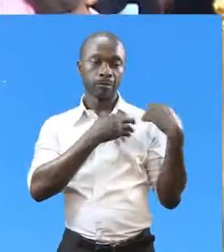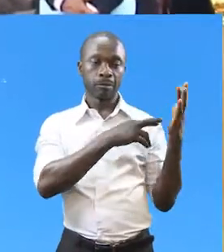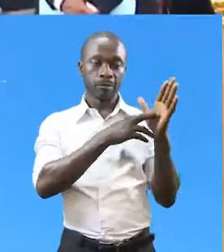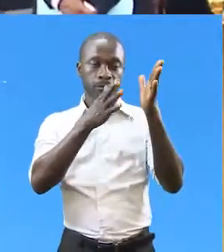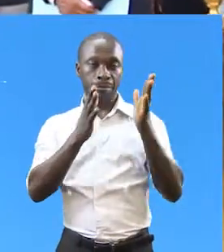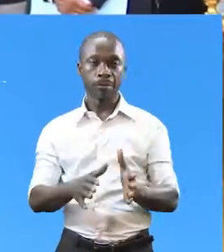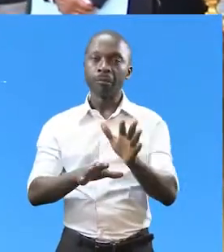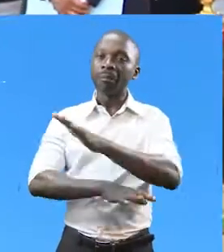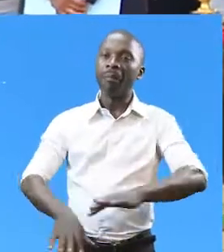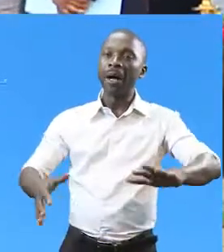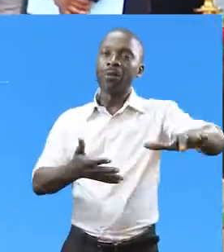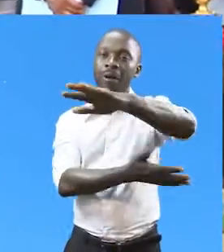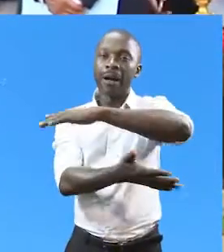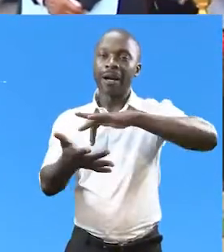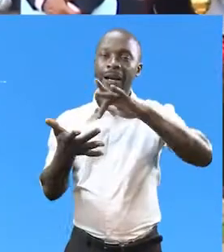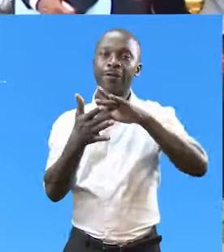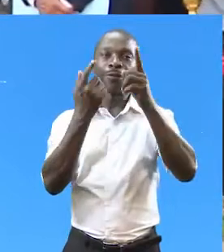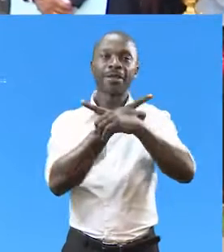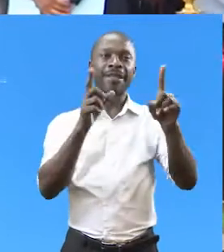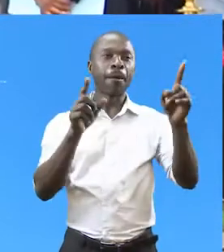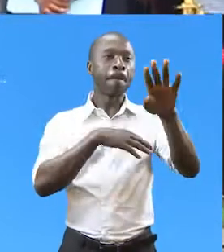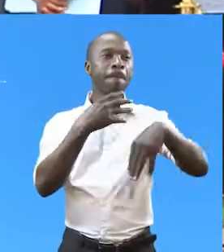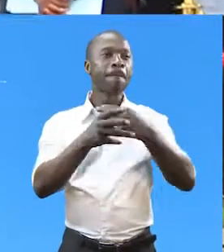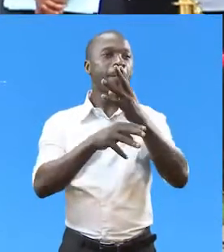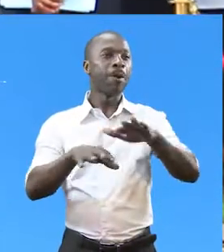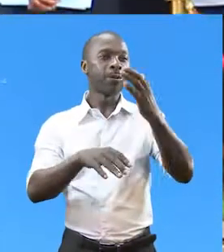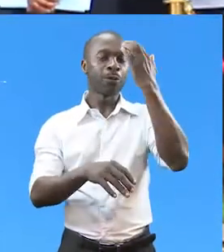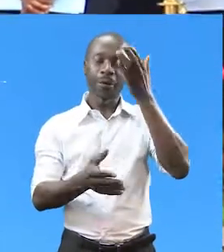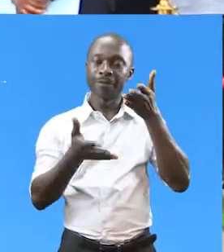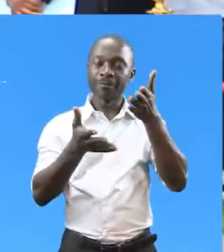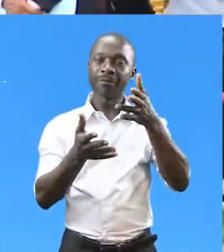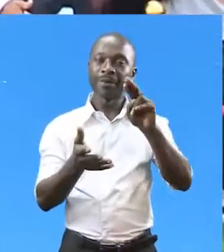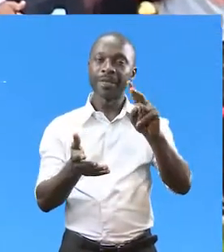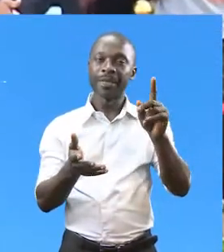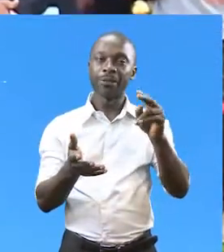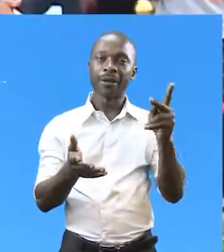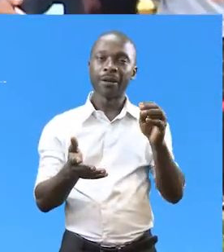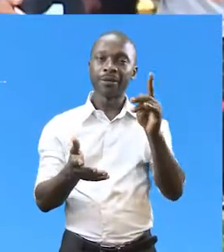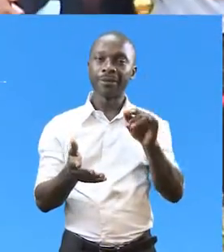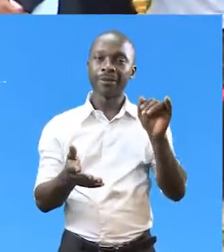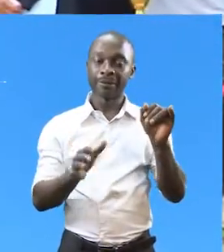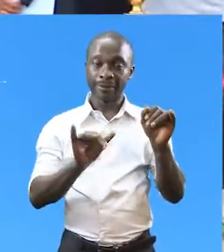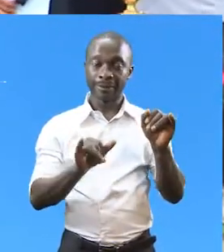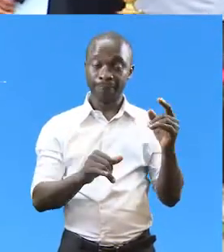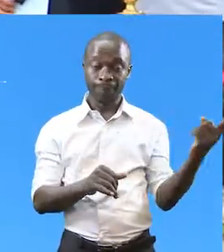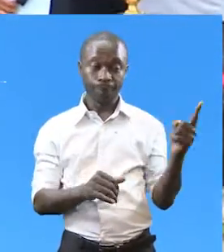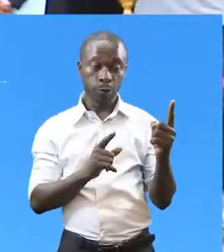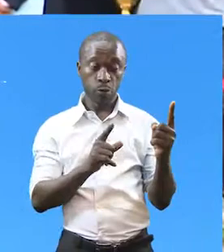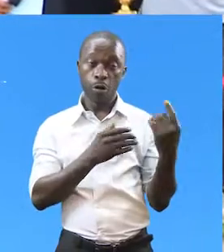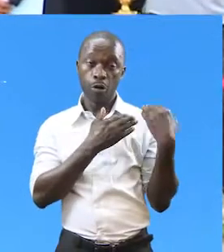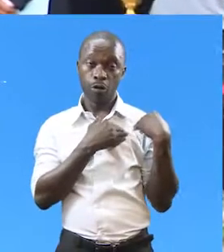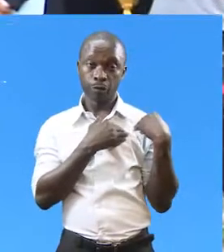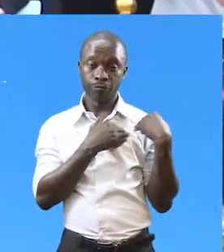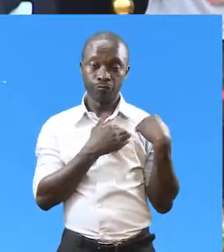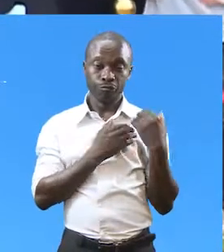carrefour, comme le disait tout à l'heure, Sa Majesté Logan, oui, c'est bien cela,